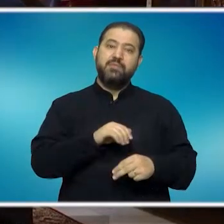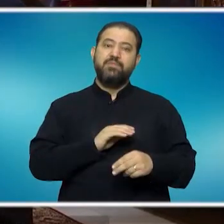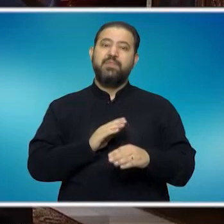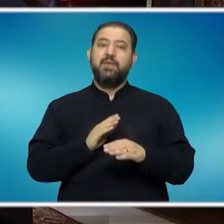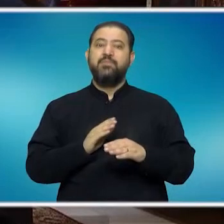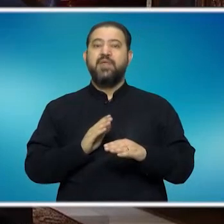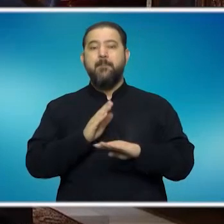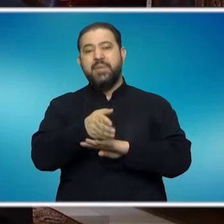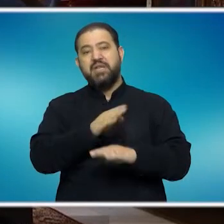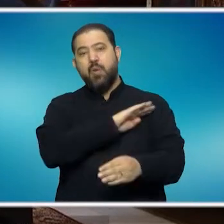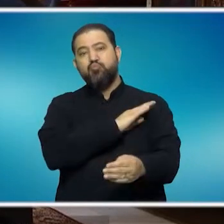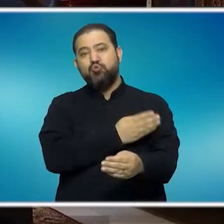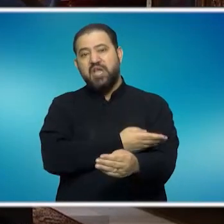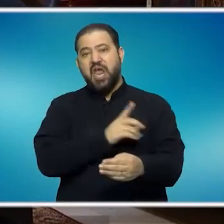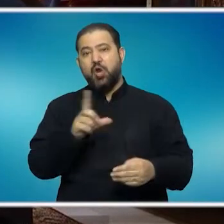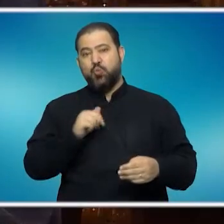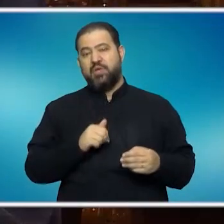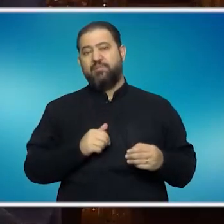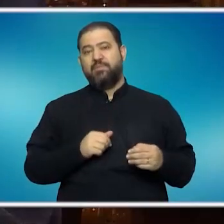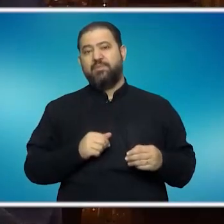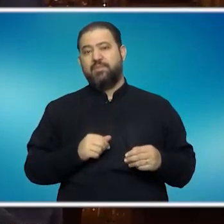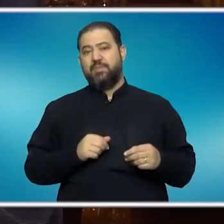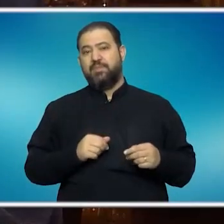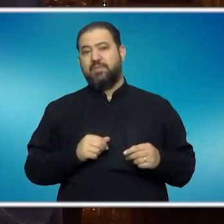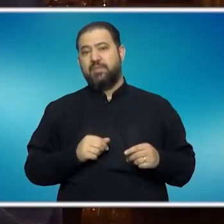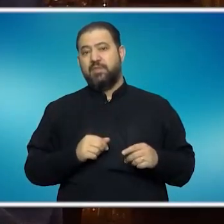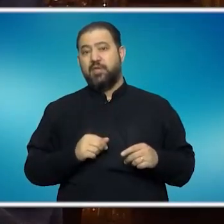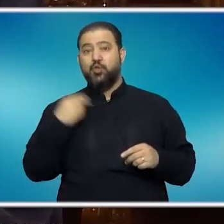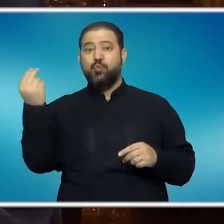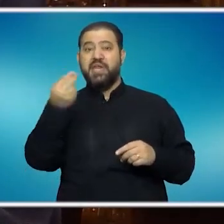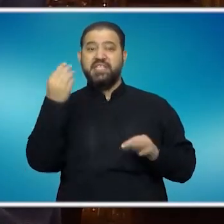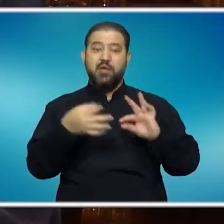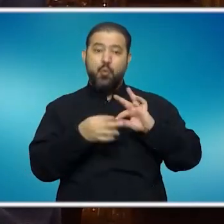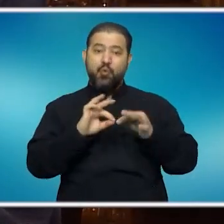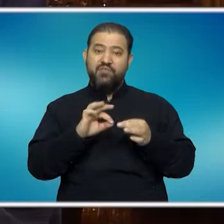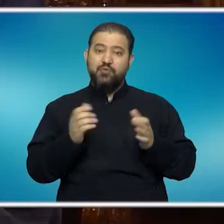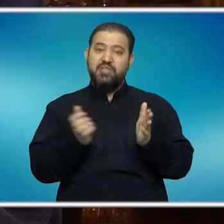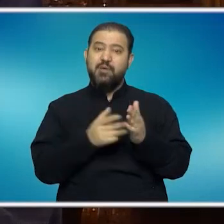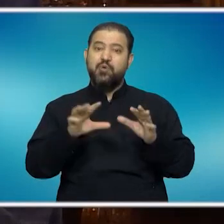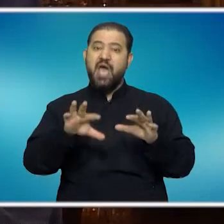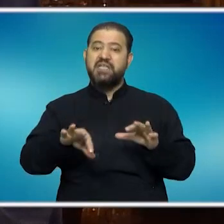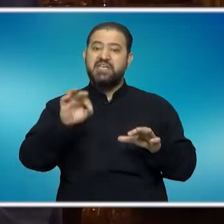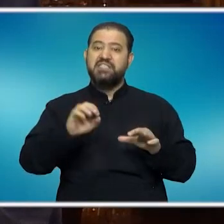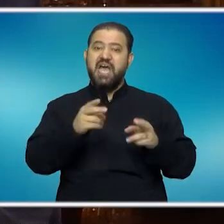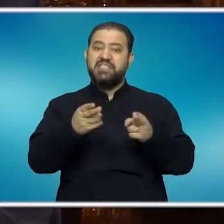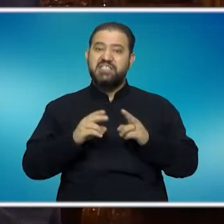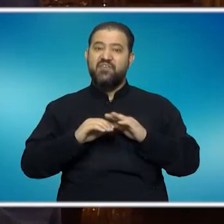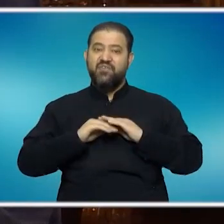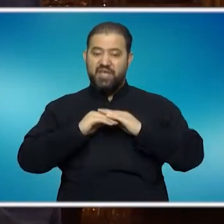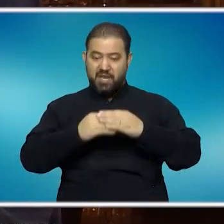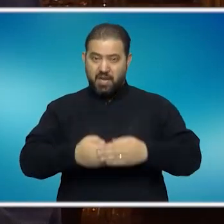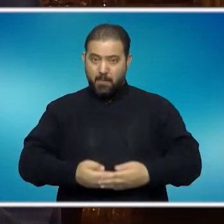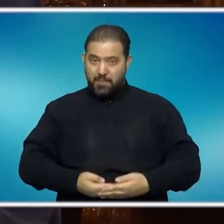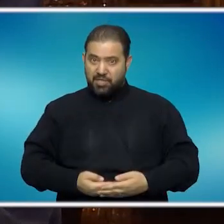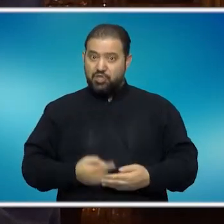el să ia firea omenească, trup și suflet, dar dintr-un vas curat, neprihănit, și să lucreze